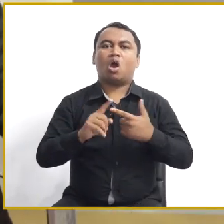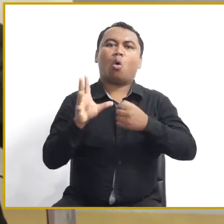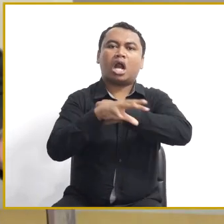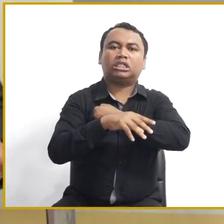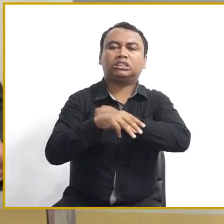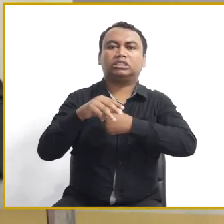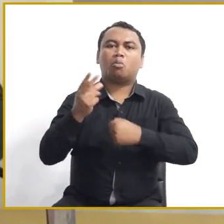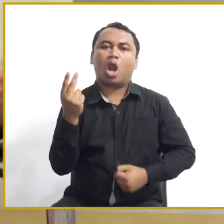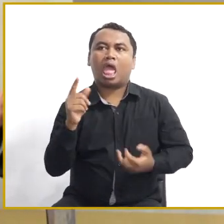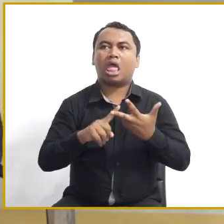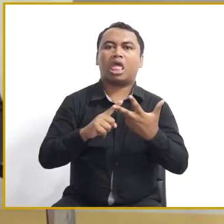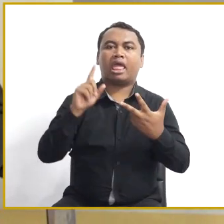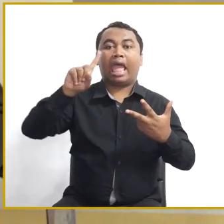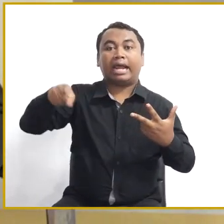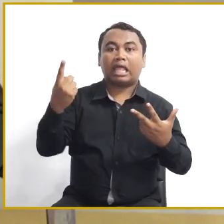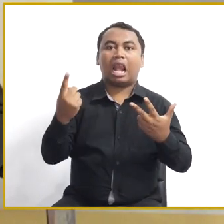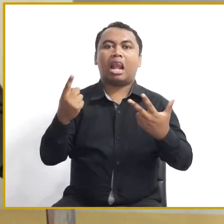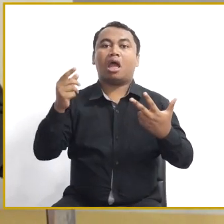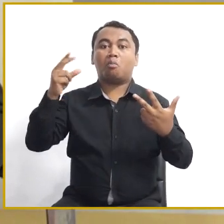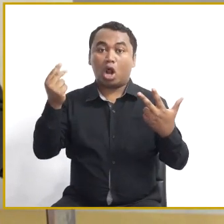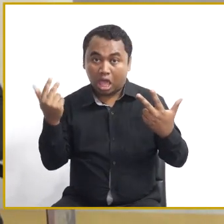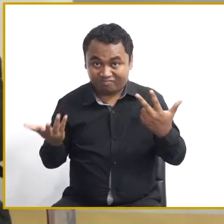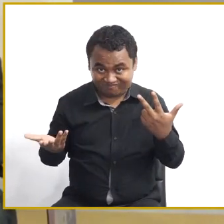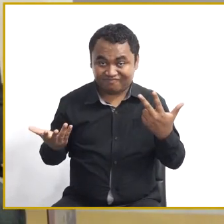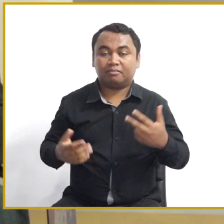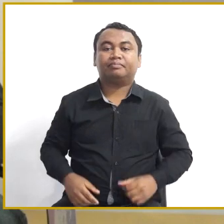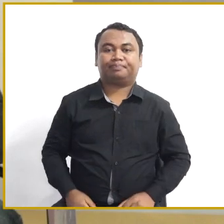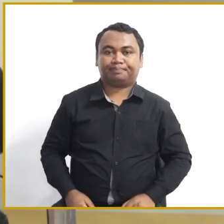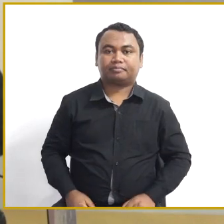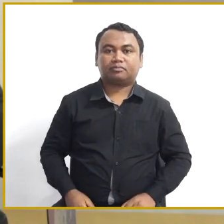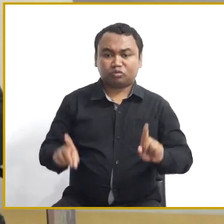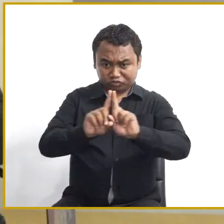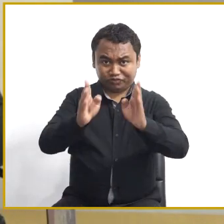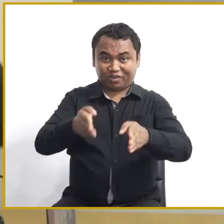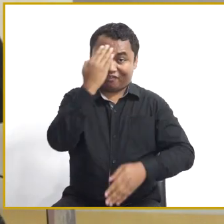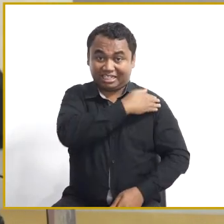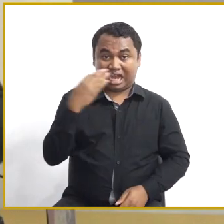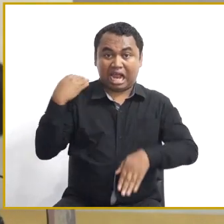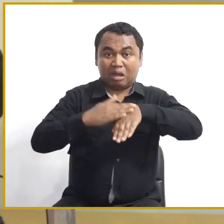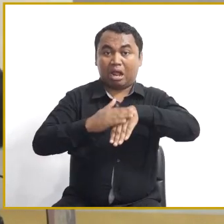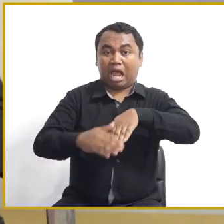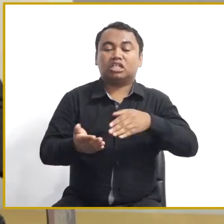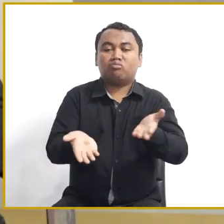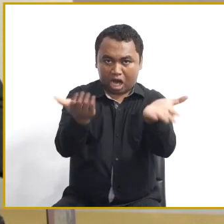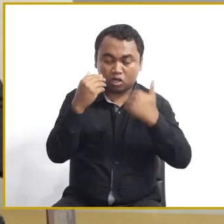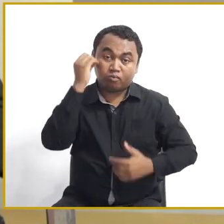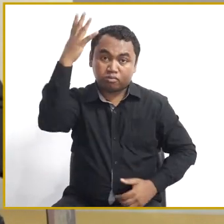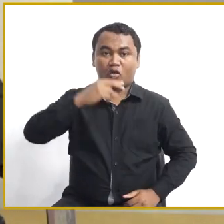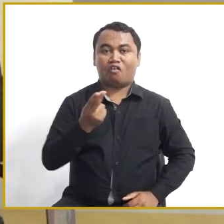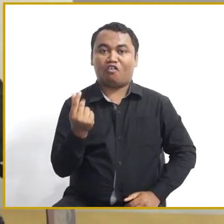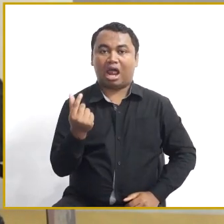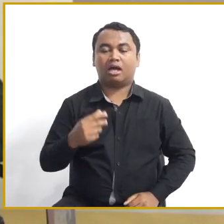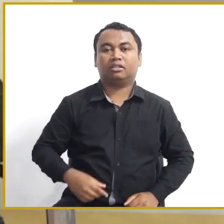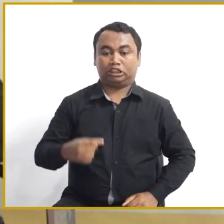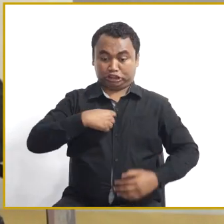manantsika airtel monnaie sy zay zavatra hafa azo ampiasaina. Dikan'izay zavatra izany fanjakana malagasy dia afaka mamorona vola. Ka